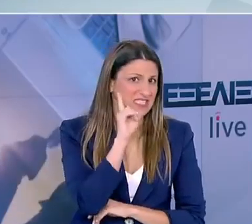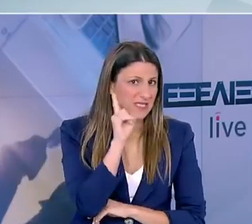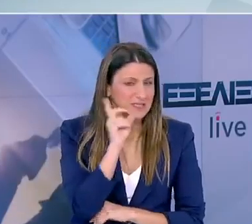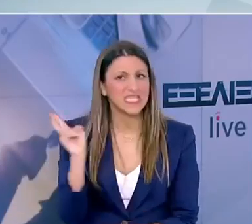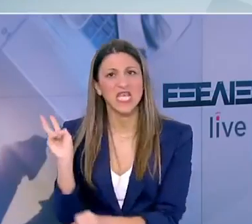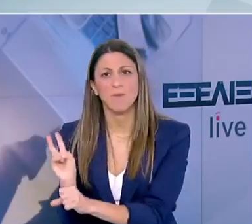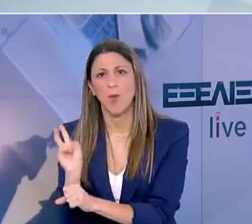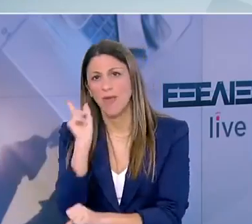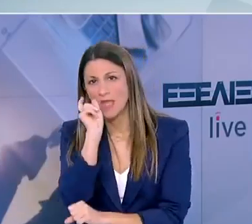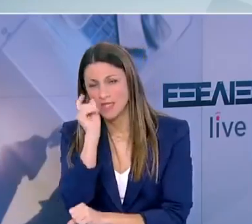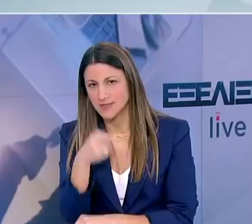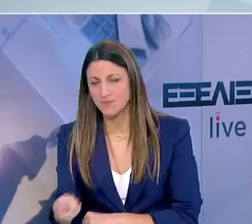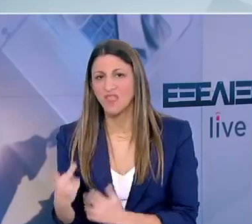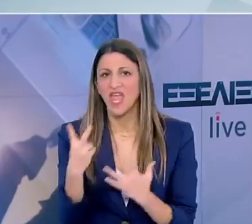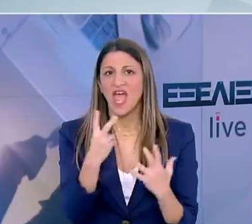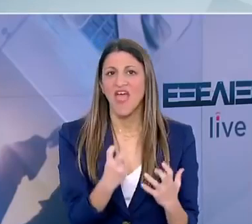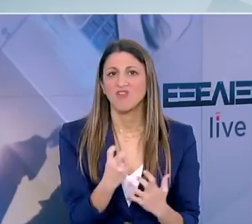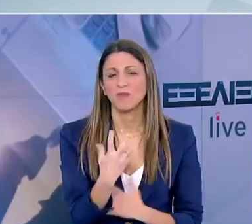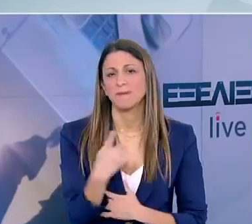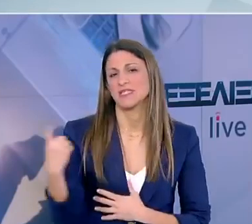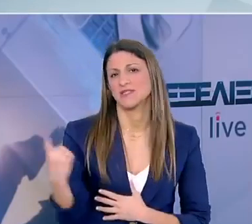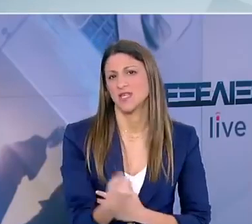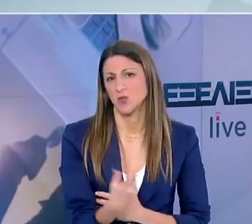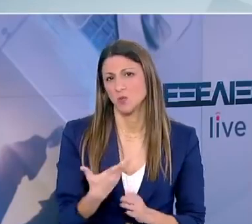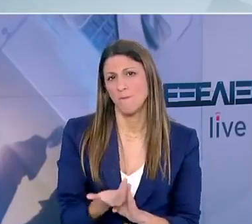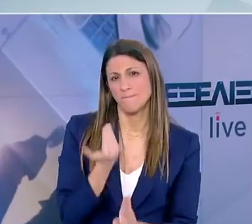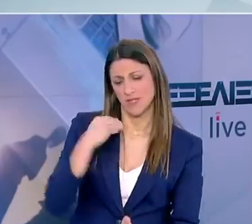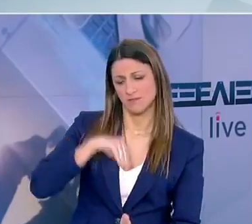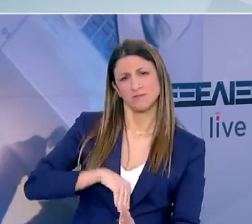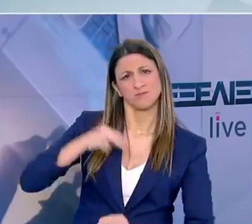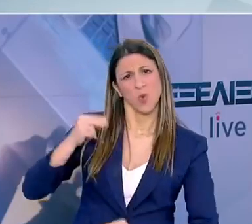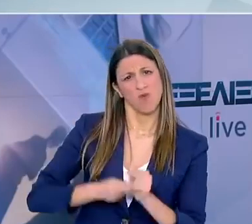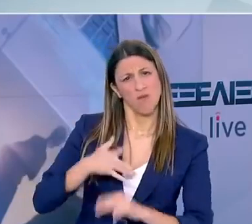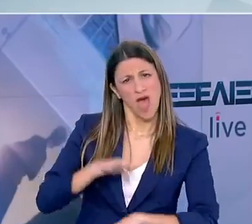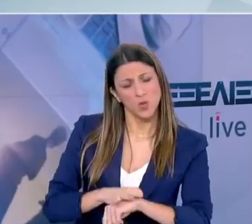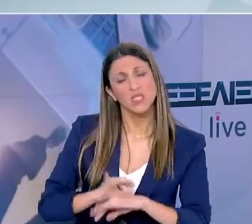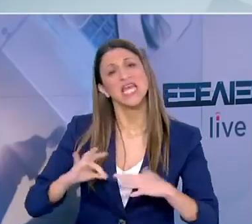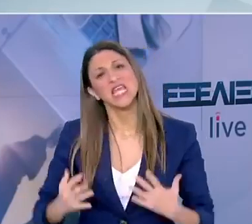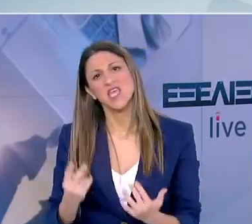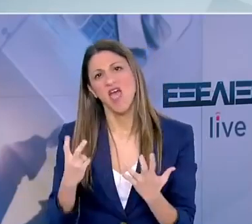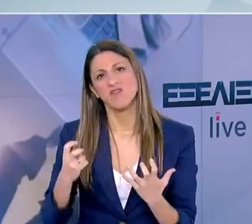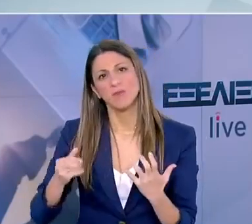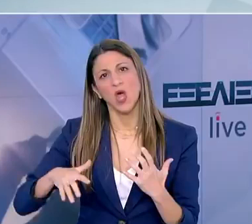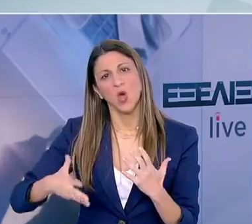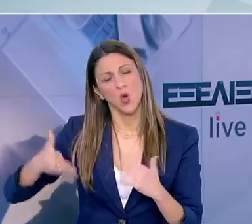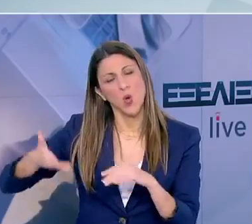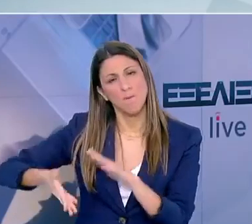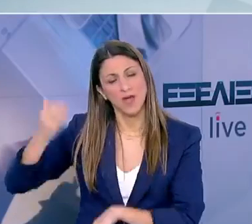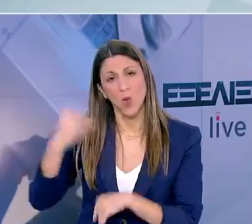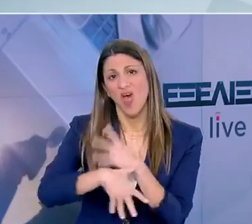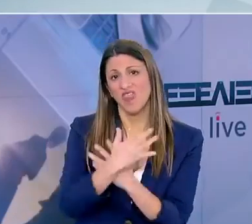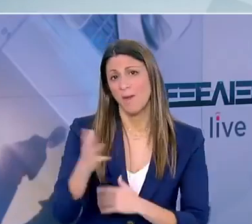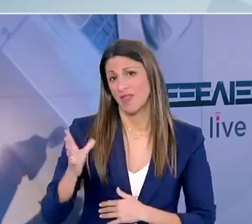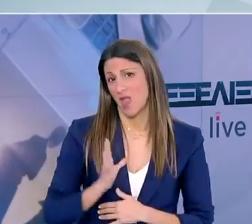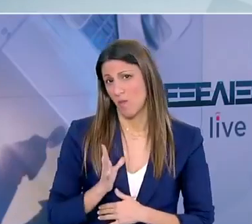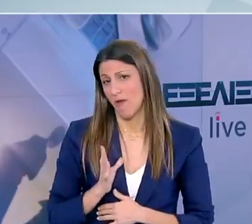οι υπόλοιποι άνδρες. Το 75% έχει υποκείμενο νόσημα ή είναι ηλικιωμένοι 70 ετών και άνω. 15 ασθενείς έχουν εξέλθει